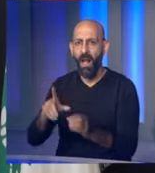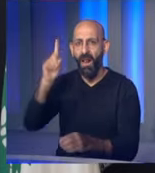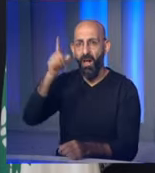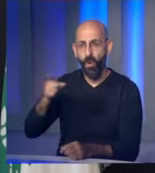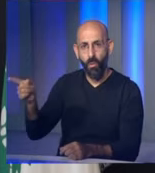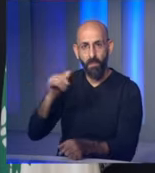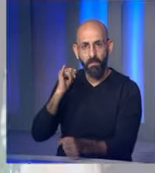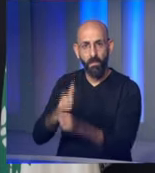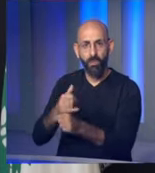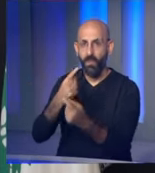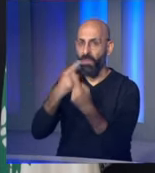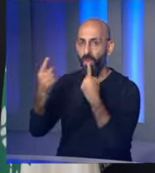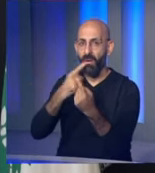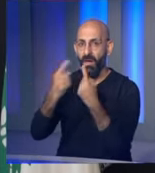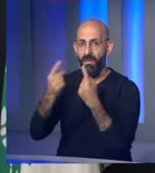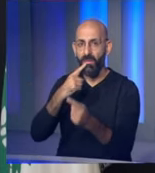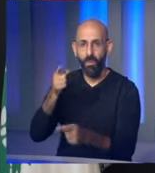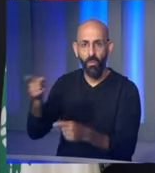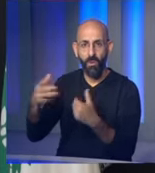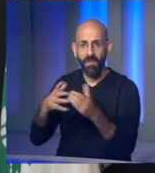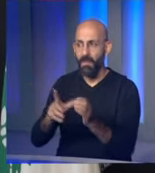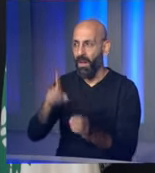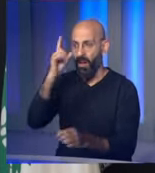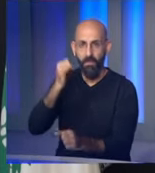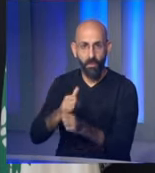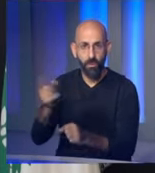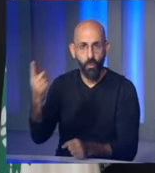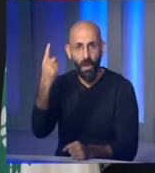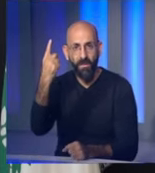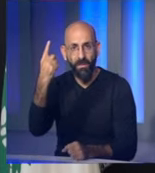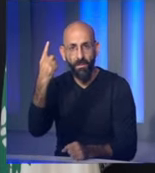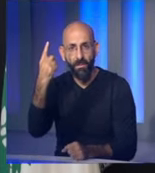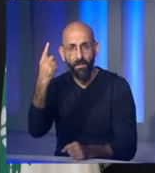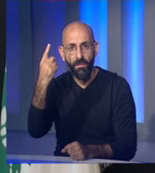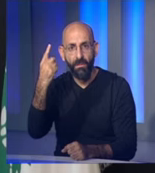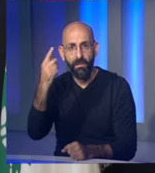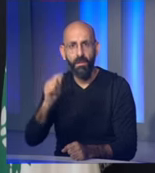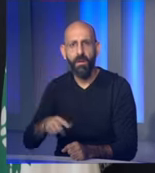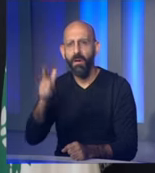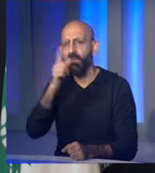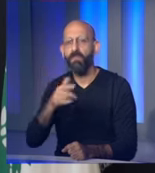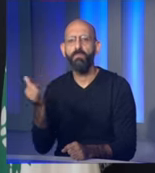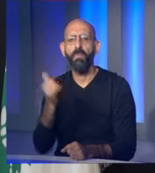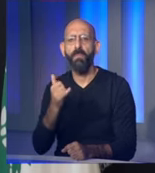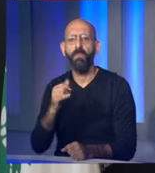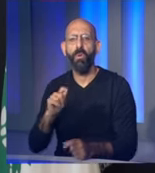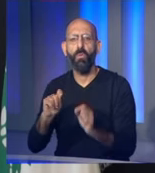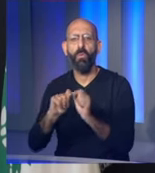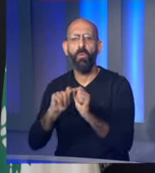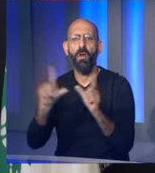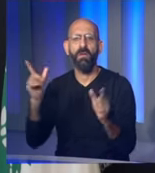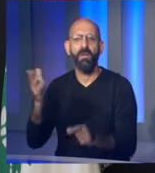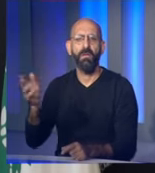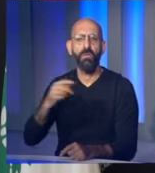صداه حتى اليوم كما يرفض المكتب السياسي ان يكون حزب الله هو المفاوض الاوحد عبر اي وسيط